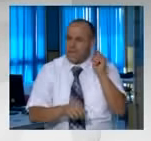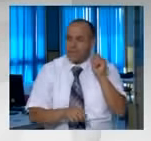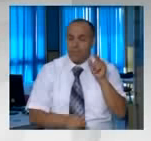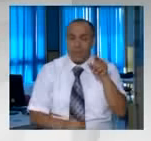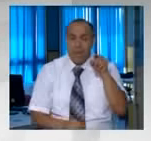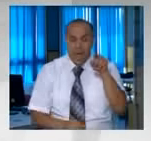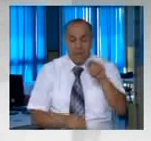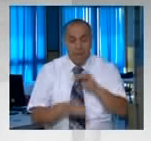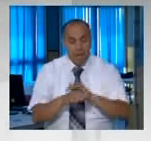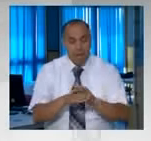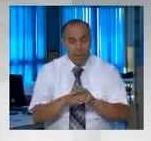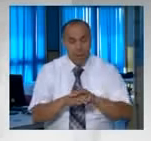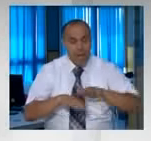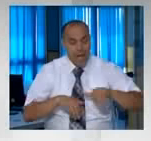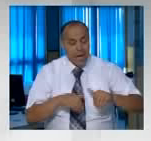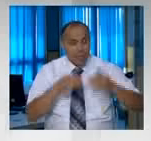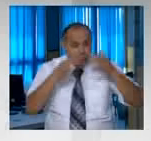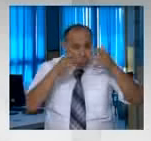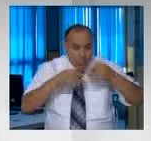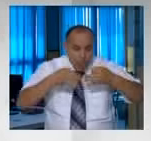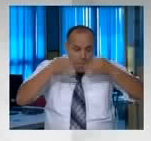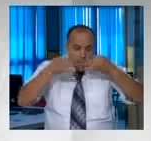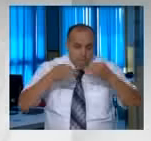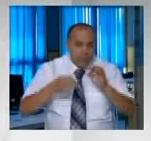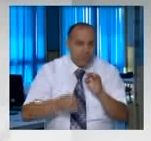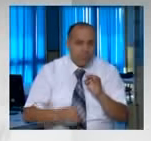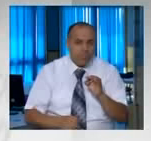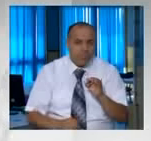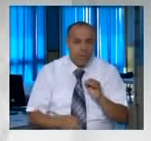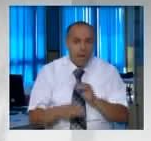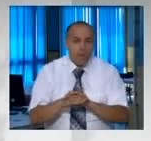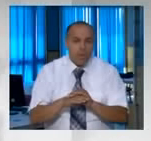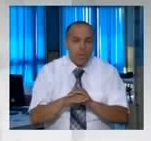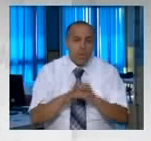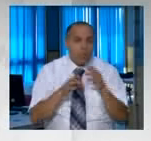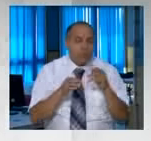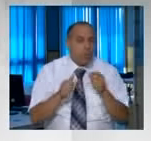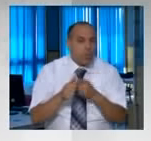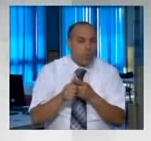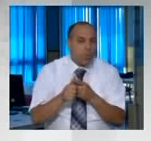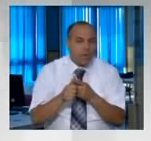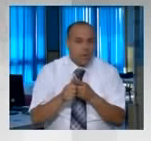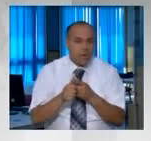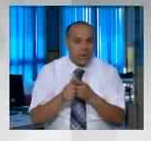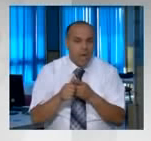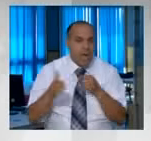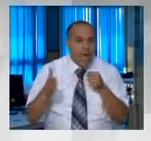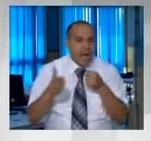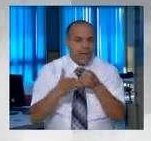فيما يتعلق بآخر إحصائية قدامي توا، فيما يتعلق آخر إحصائية أولية فيما يتعلق بحادث